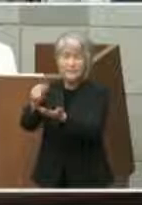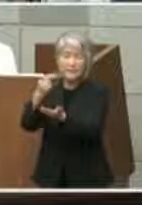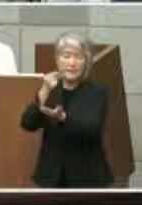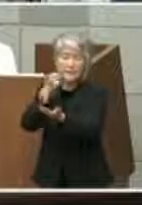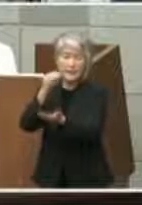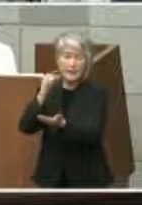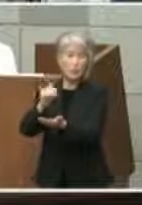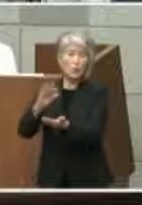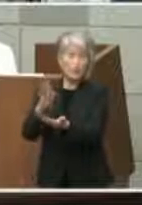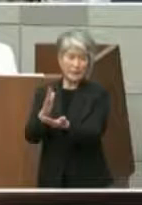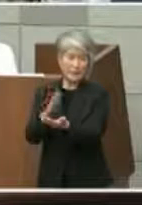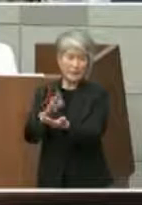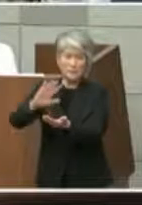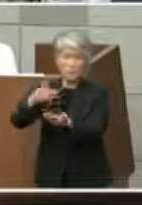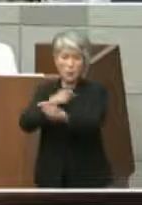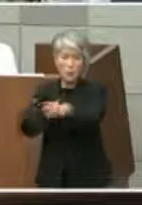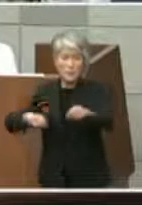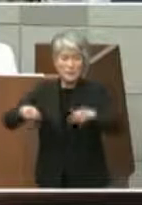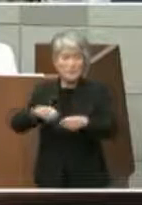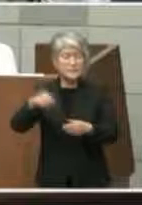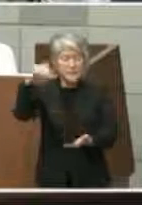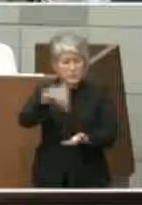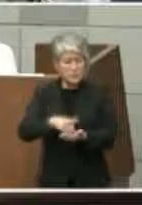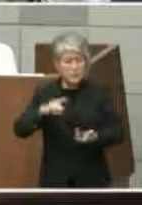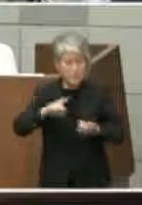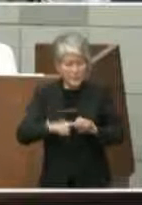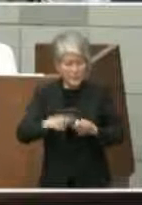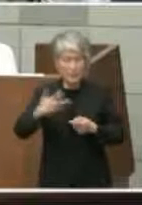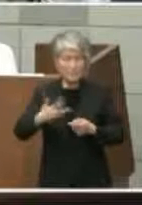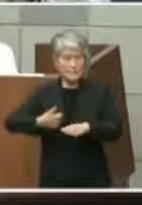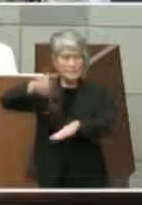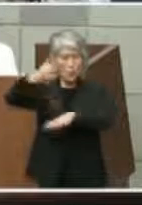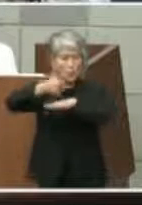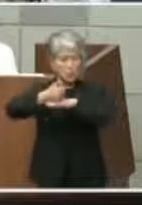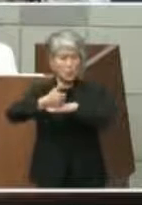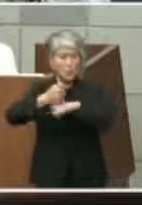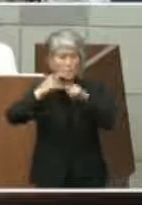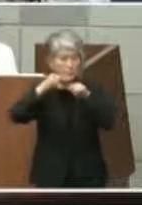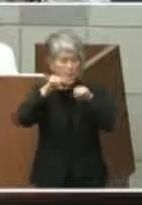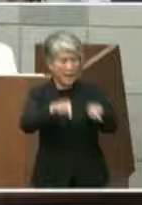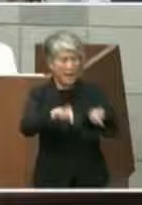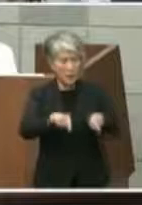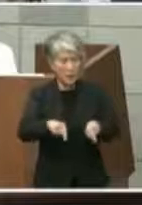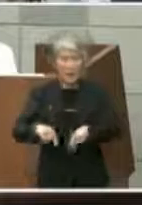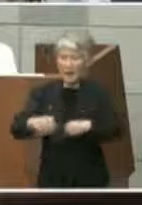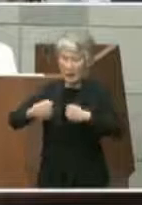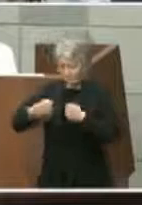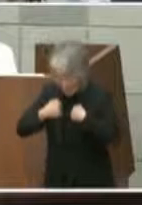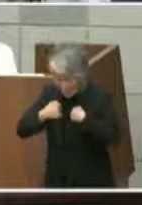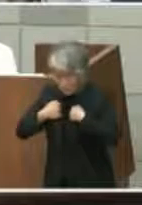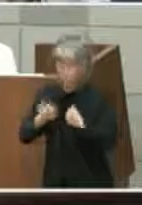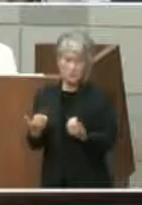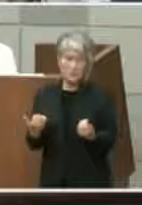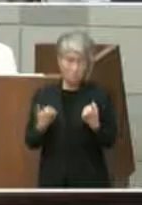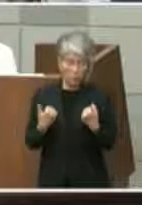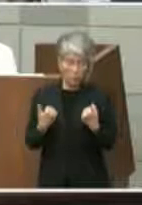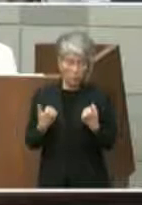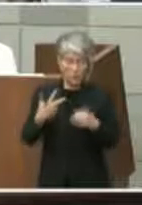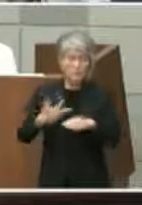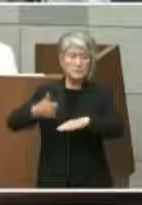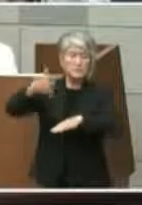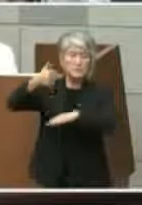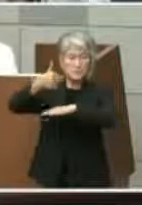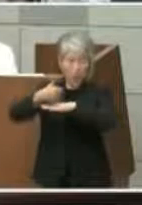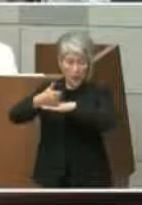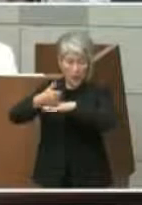市長の命令は絶対守らんと地方公務員法違反になるというところですから、で市長が